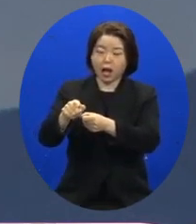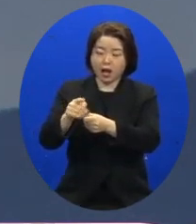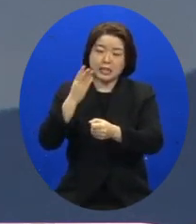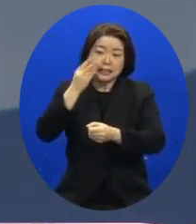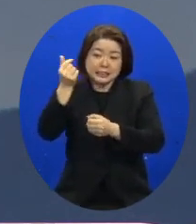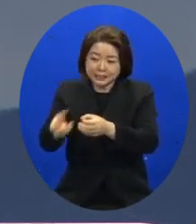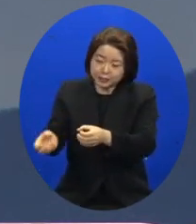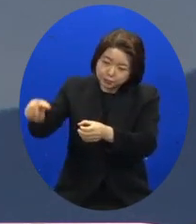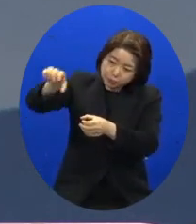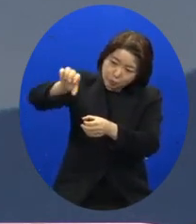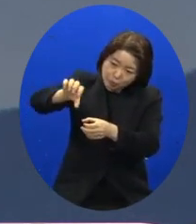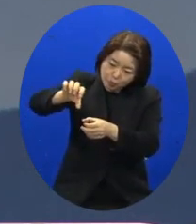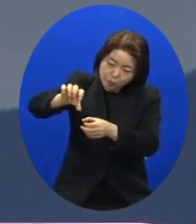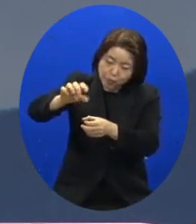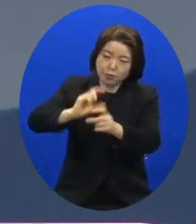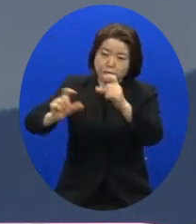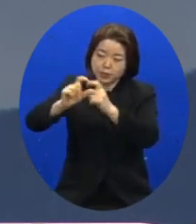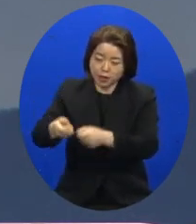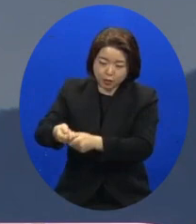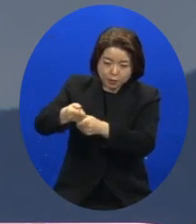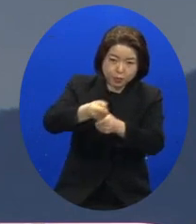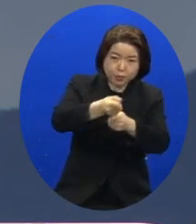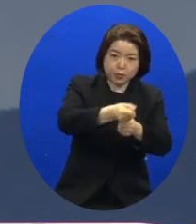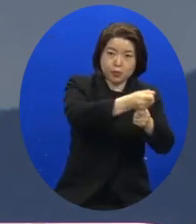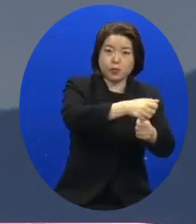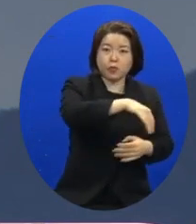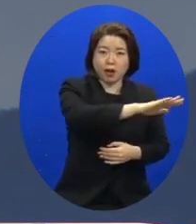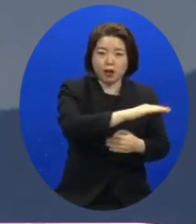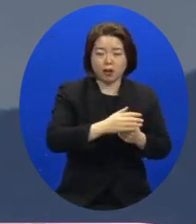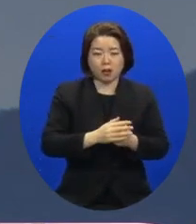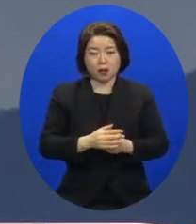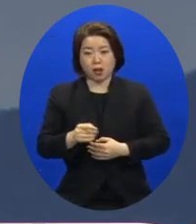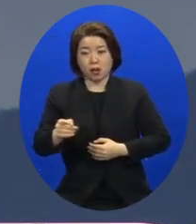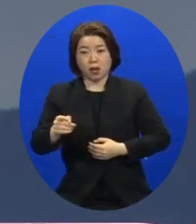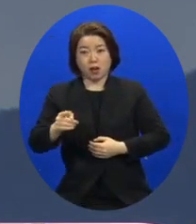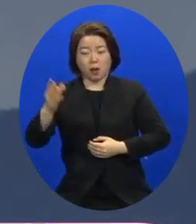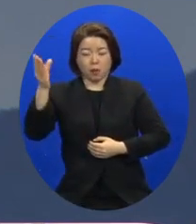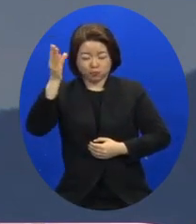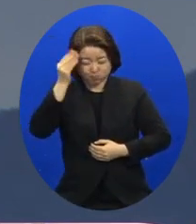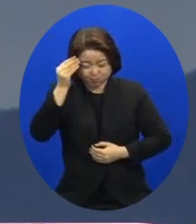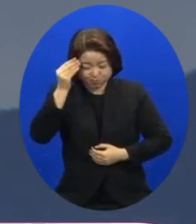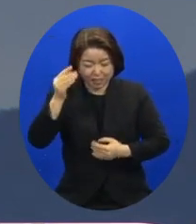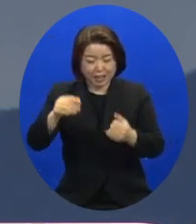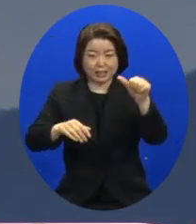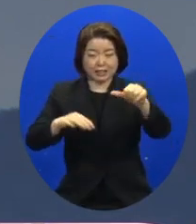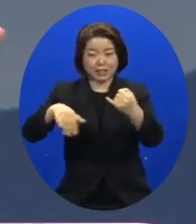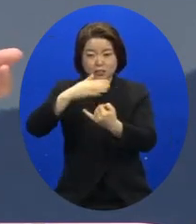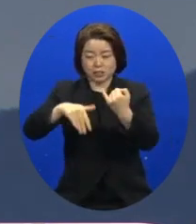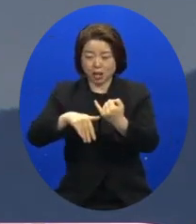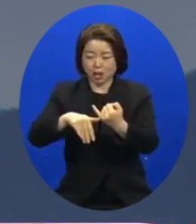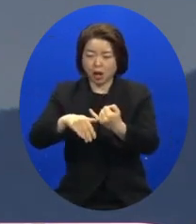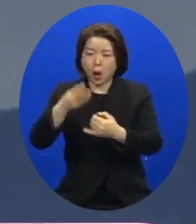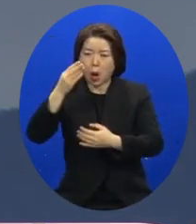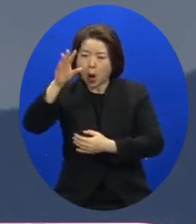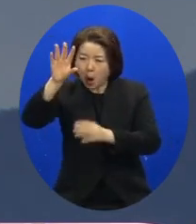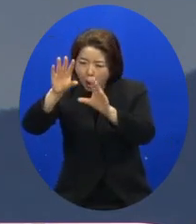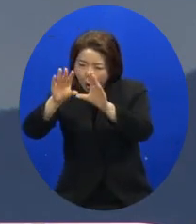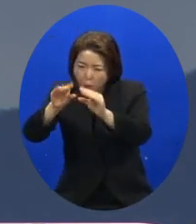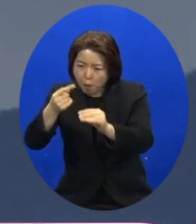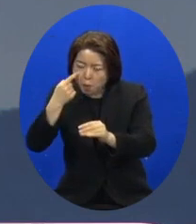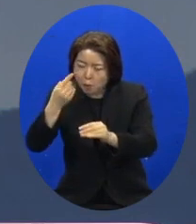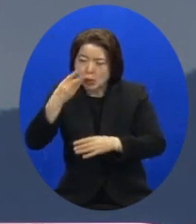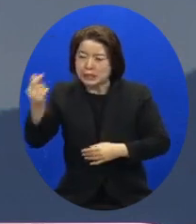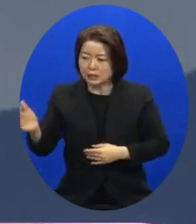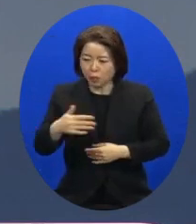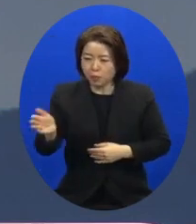들고 나갔습니다. 미련한 다섯 처녀는 그제서야 기름이 없다는 것을 알고 기름을 구하려고